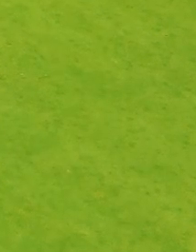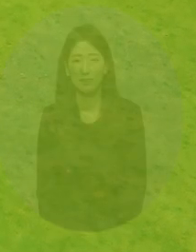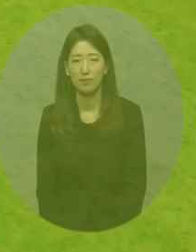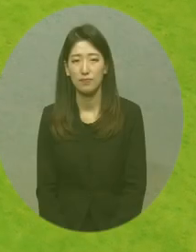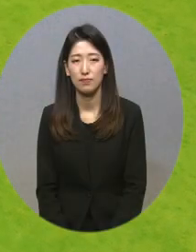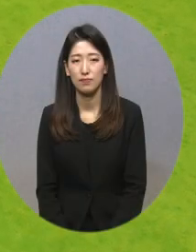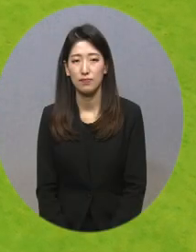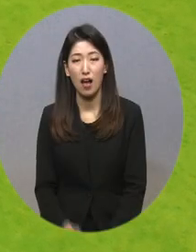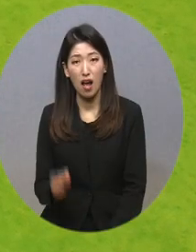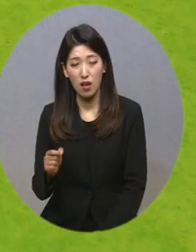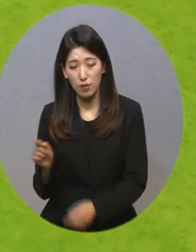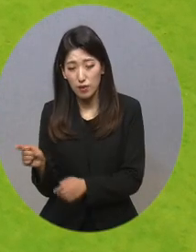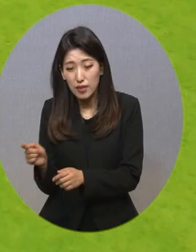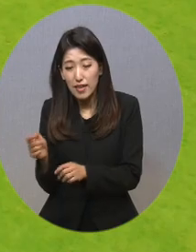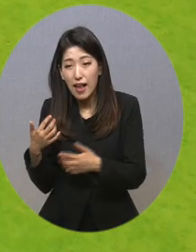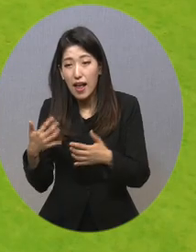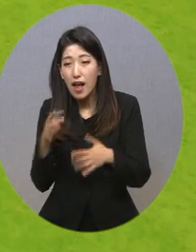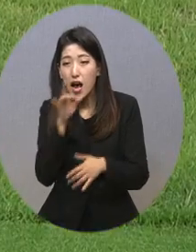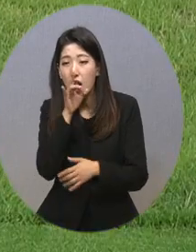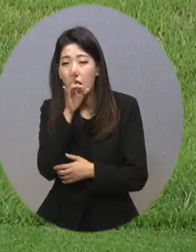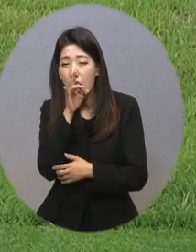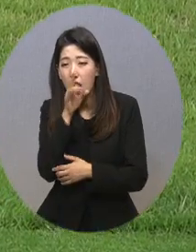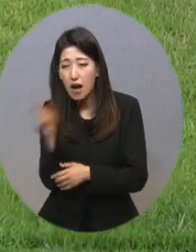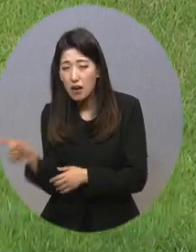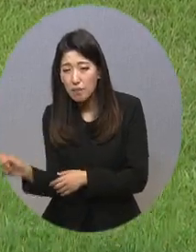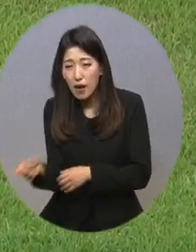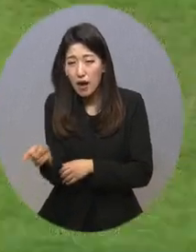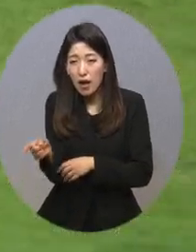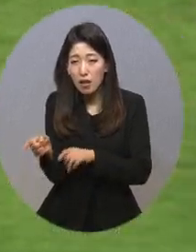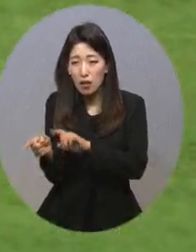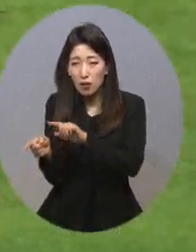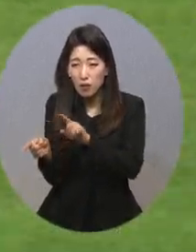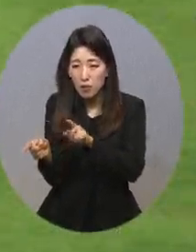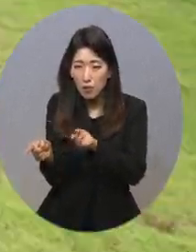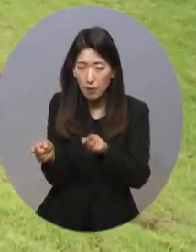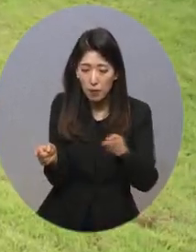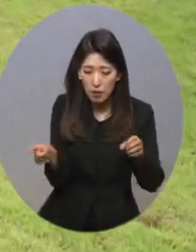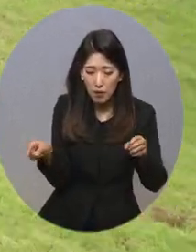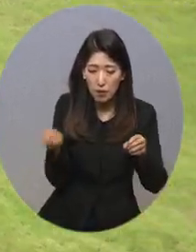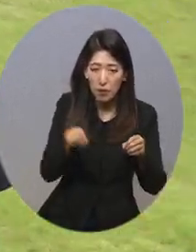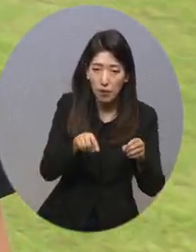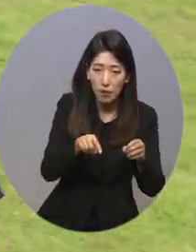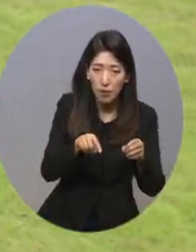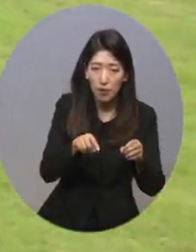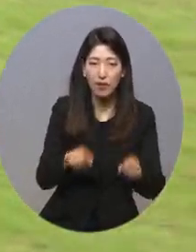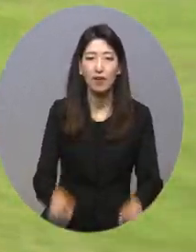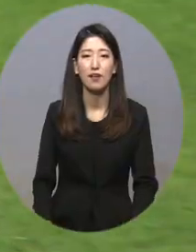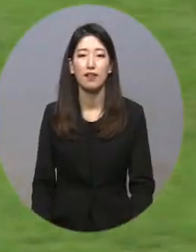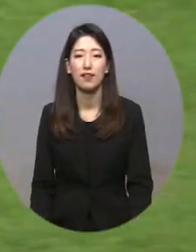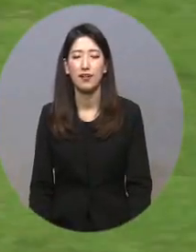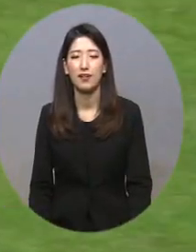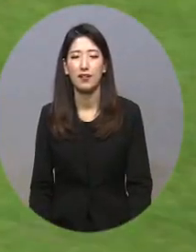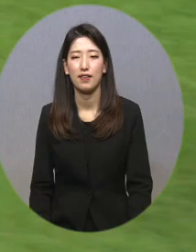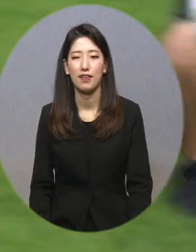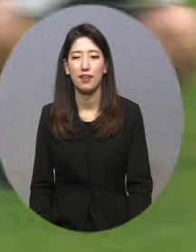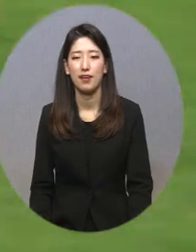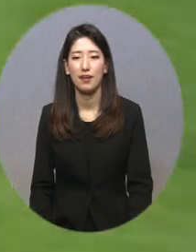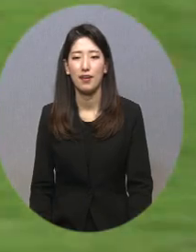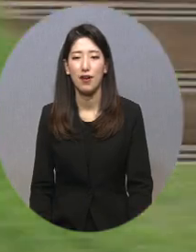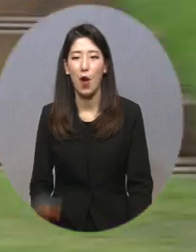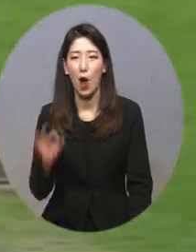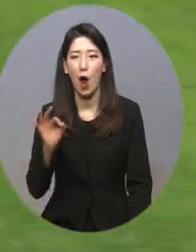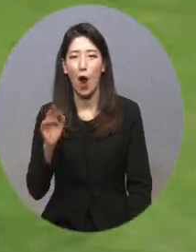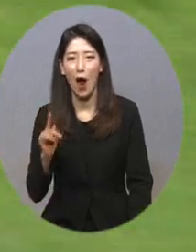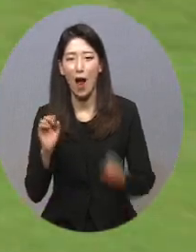와 이렇게 살짝 쳤는데 다 내려가. 와 진짜. 와 진짜 진짜 조금 쳤거든. 들어가진 않았지만 어. 오케이다. 오케이 준 거야? 아싸 빨리